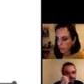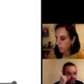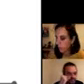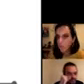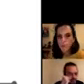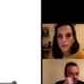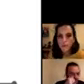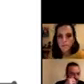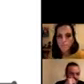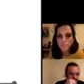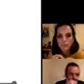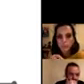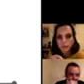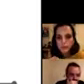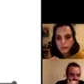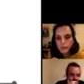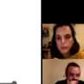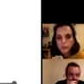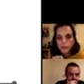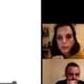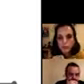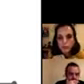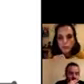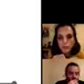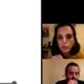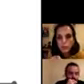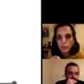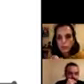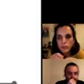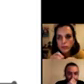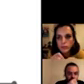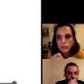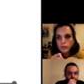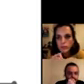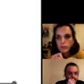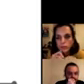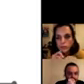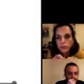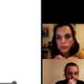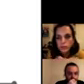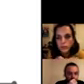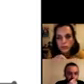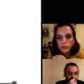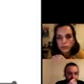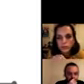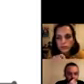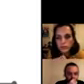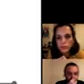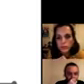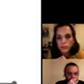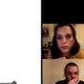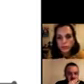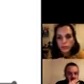ekip olarak şu an yeni dönemle aslında beraber biraz ana akımlaştığı söylenebilen kamusal mekan proje üretme yöntemi